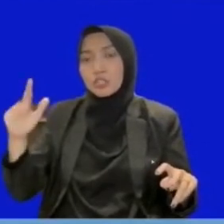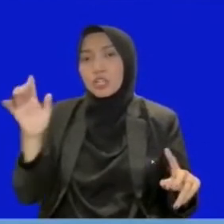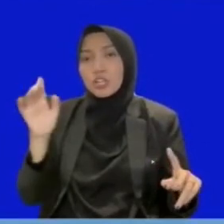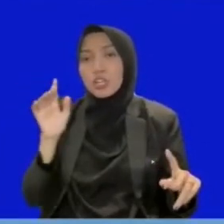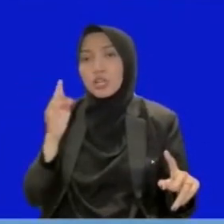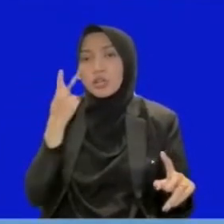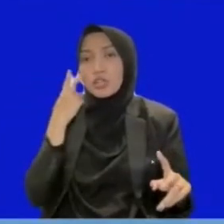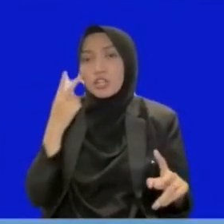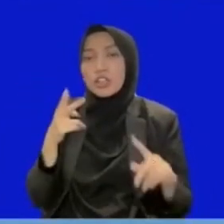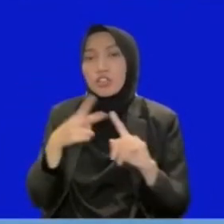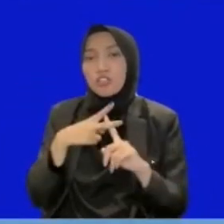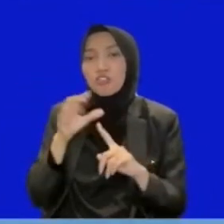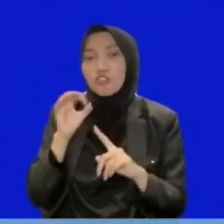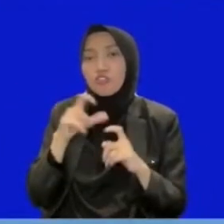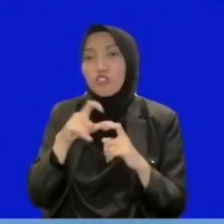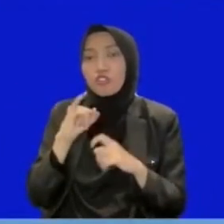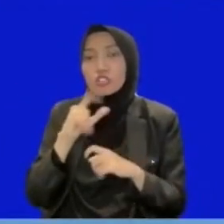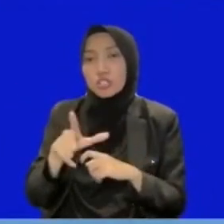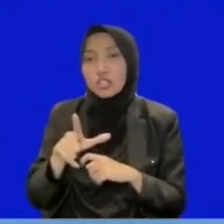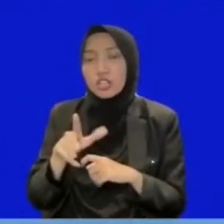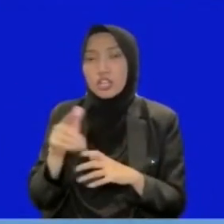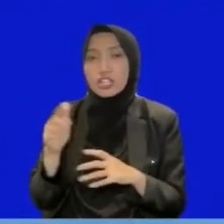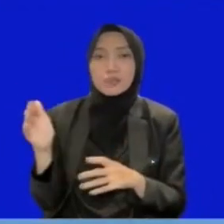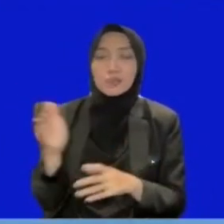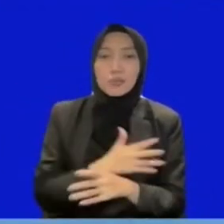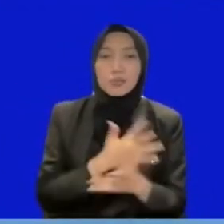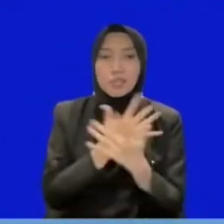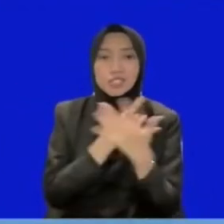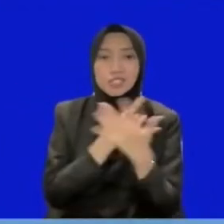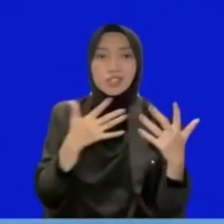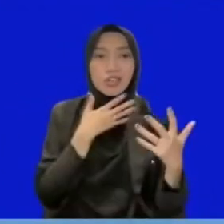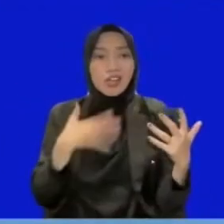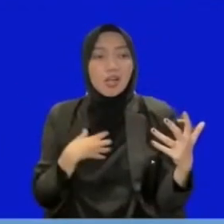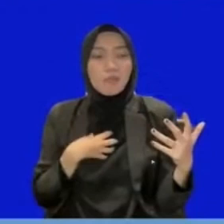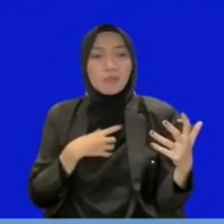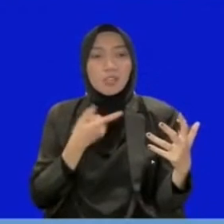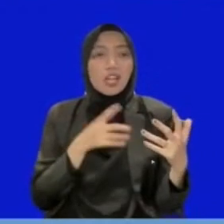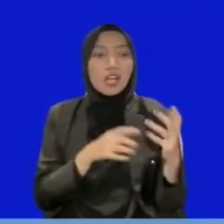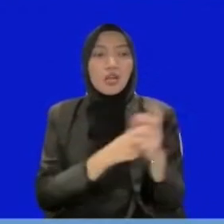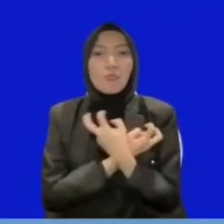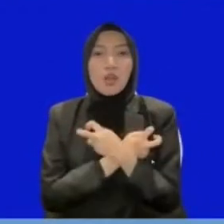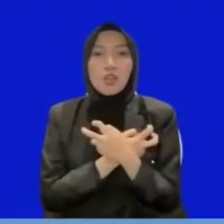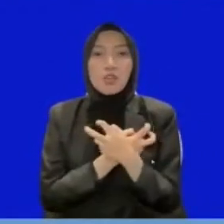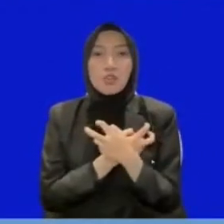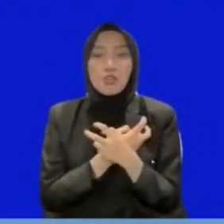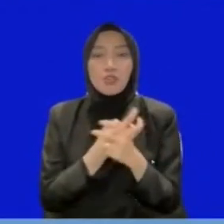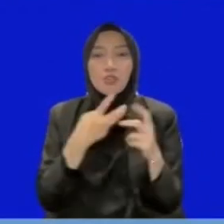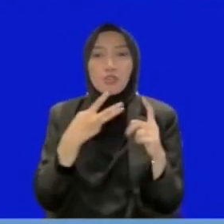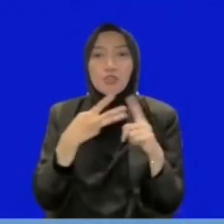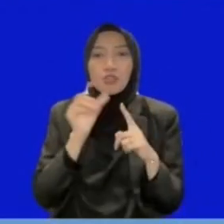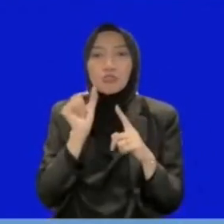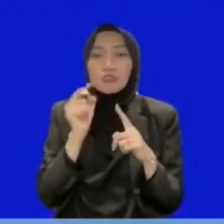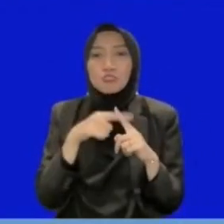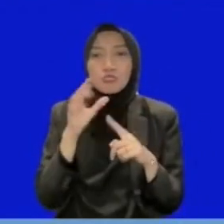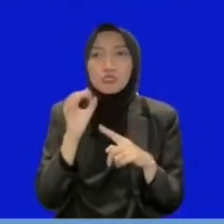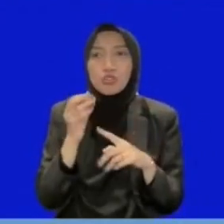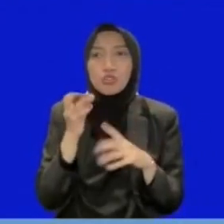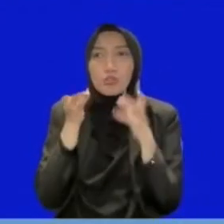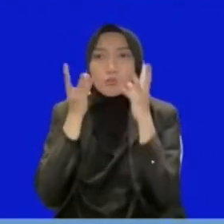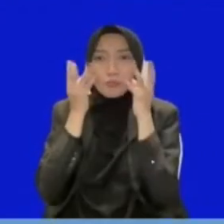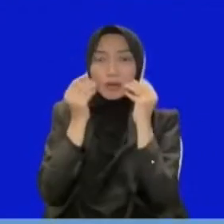menemukan gitu fosil di Sangiran, yang tadinya masyarakat menganggap itu adalah balung buto. Mereka memahami itu sebagai